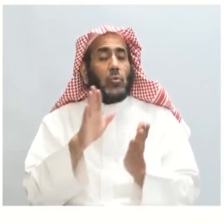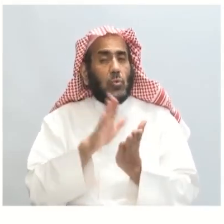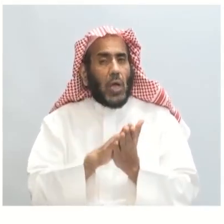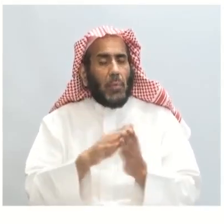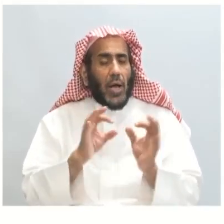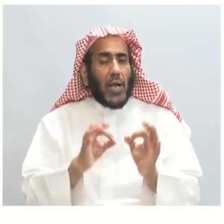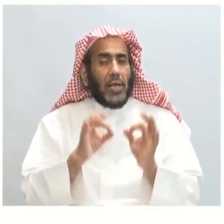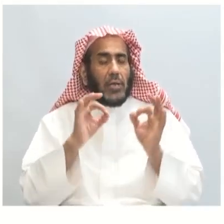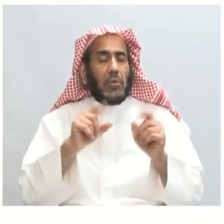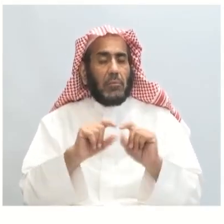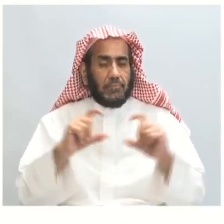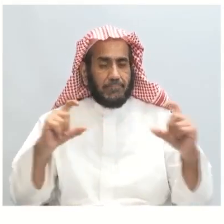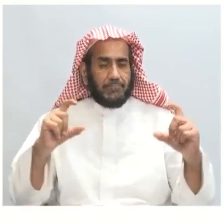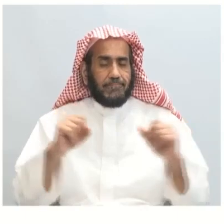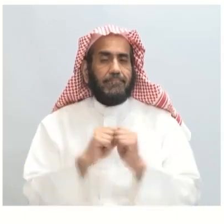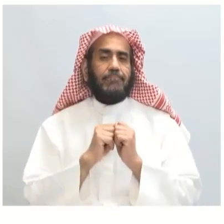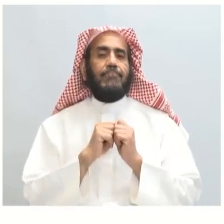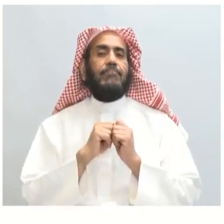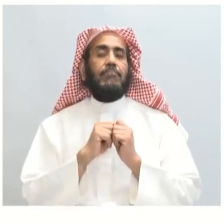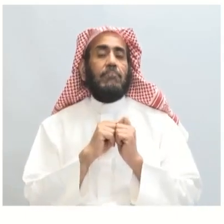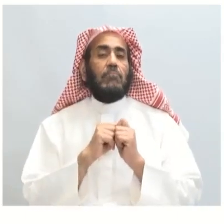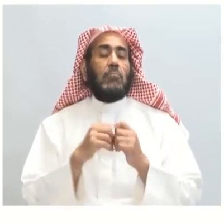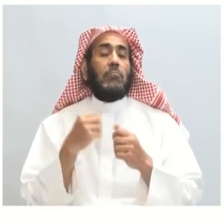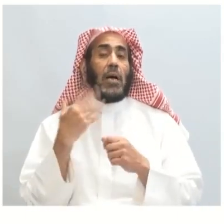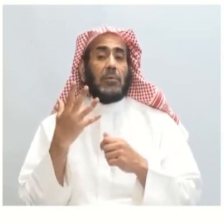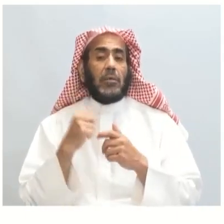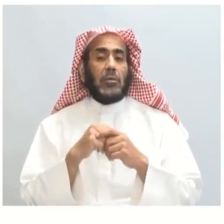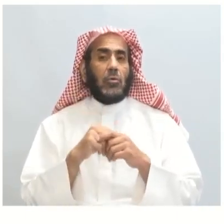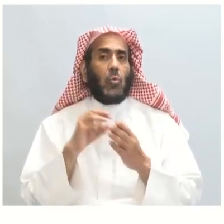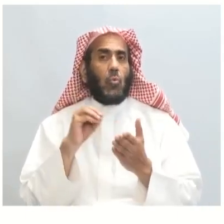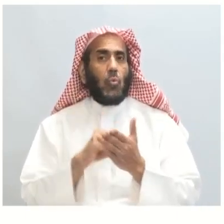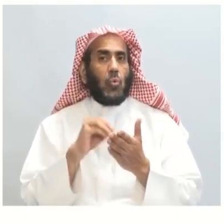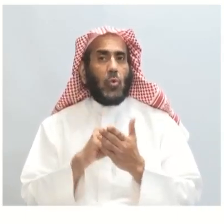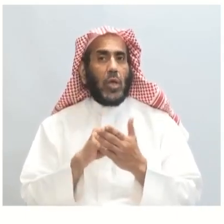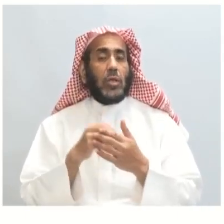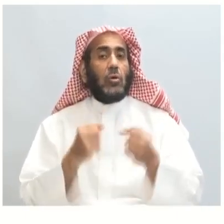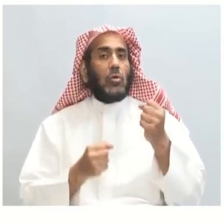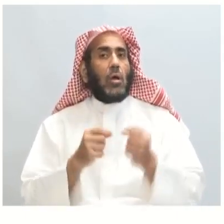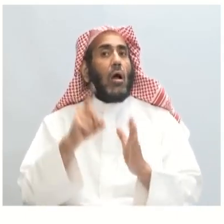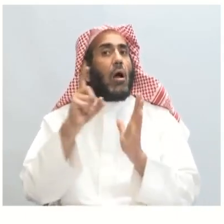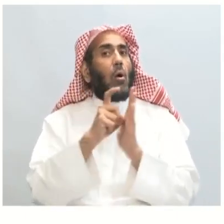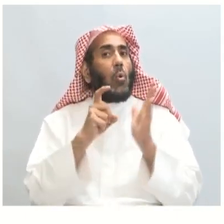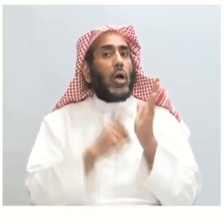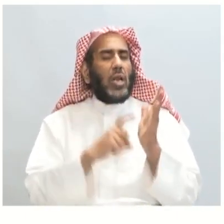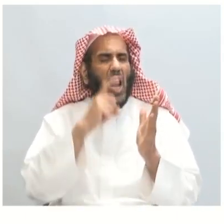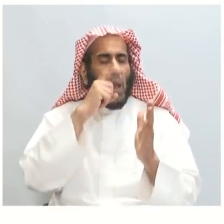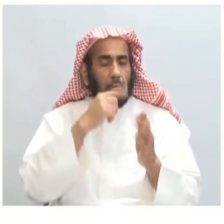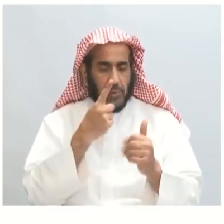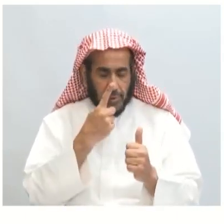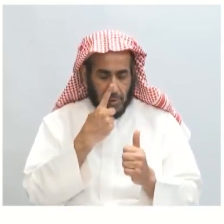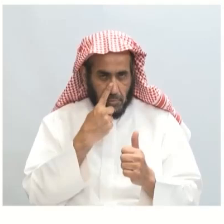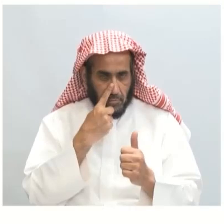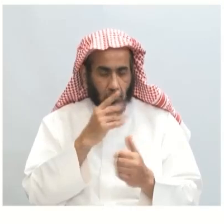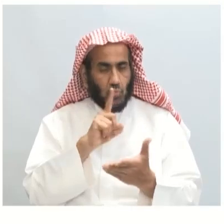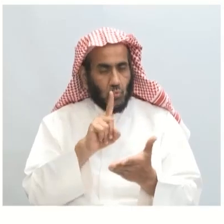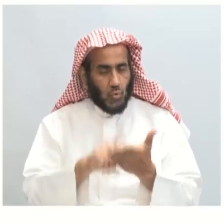الحكمه التي امامنا خمسه وضعت للقياده قوانين لابد من احترامها